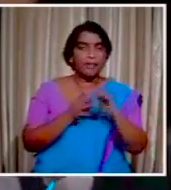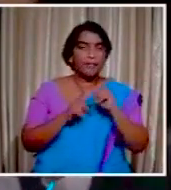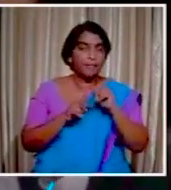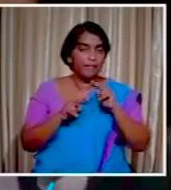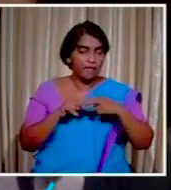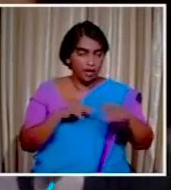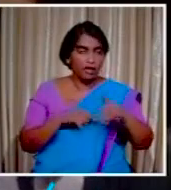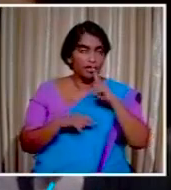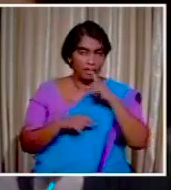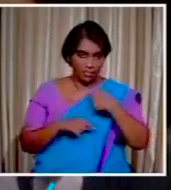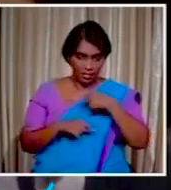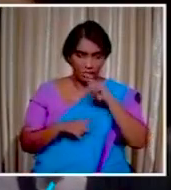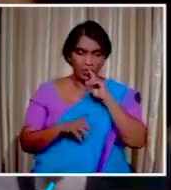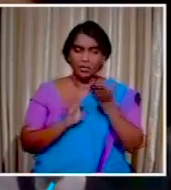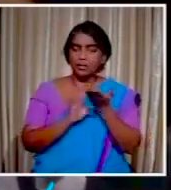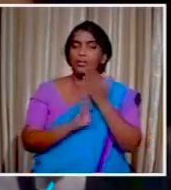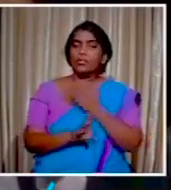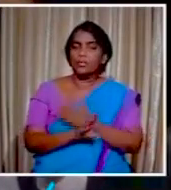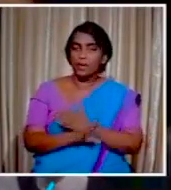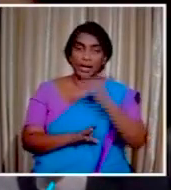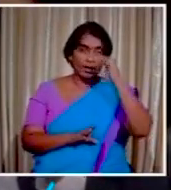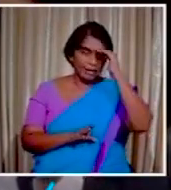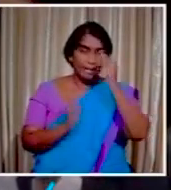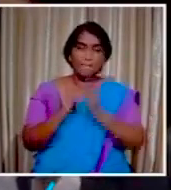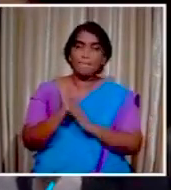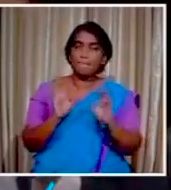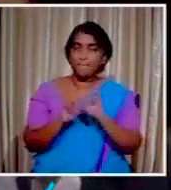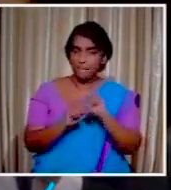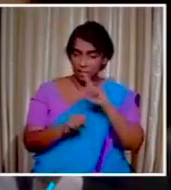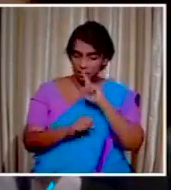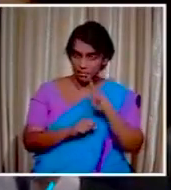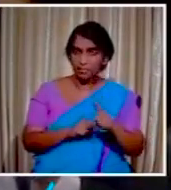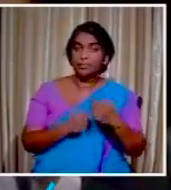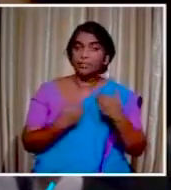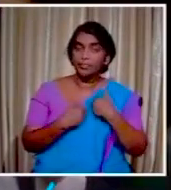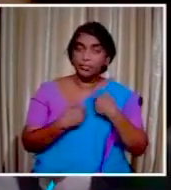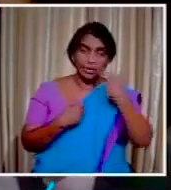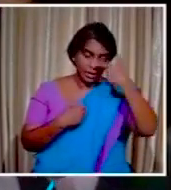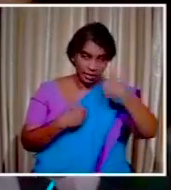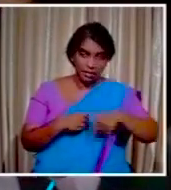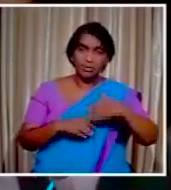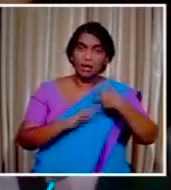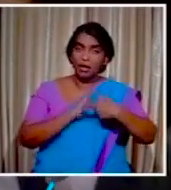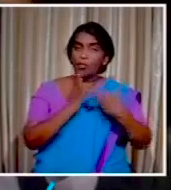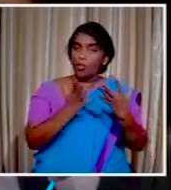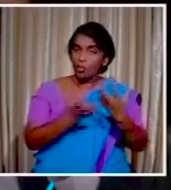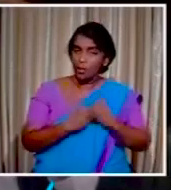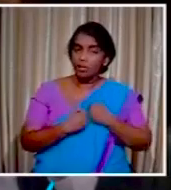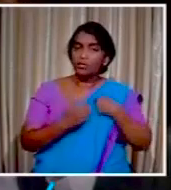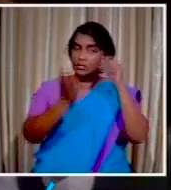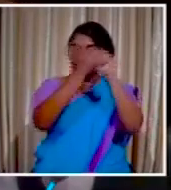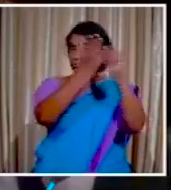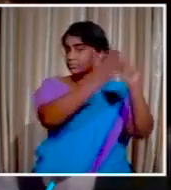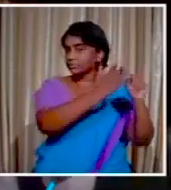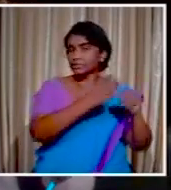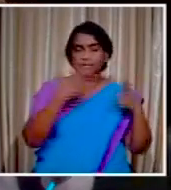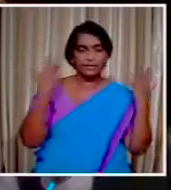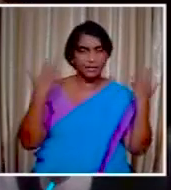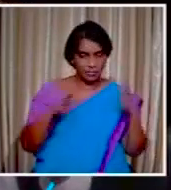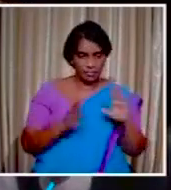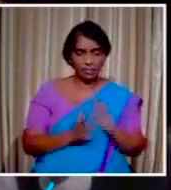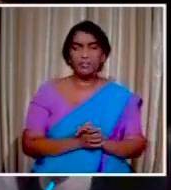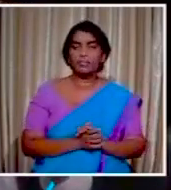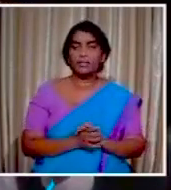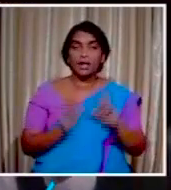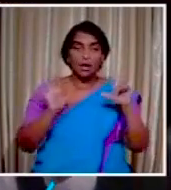කිව්වා මමත් කිව්වා පහුගිය ඉරිදා මාධ්‍ය සාකච්ඡාවේදී අපි ඉන්ධන මේ රටට අවශ්‍ය ඉන්ධන නැනවුම් ටික අපි කරලා තියෙනවා.